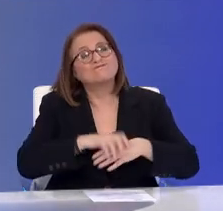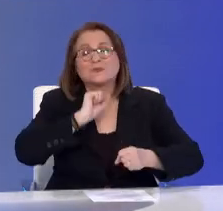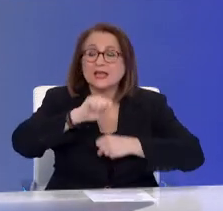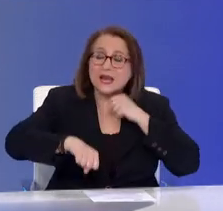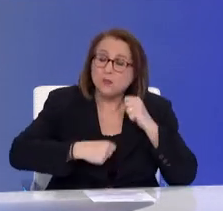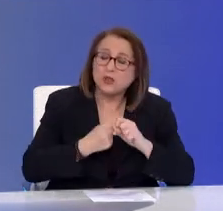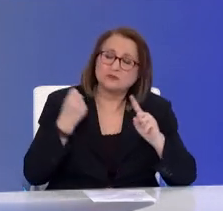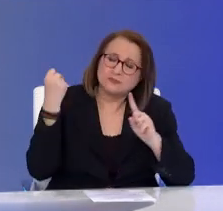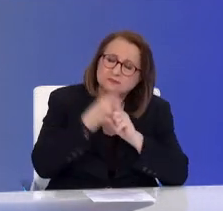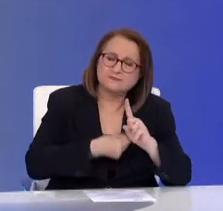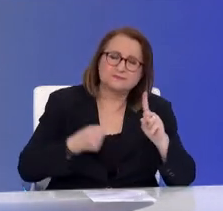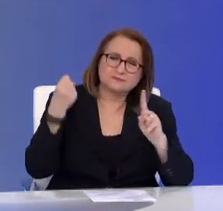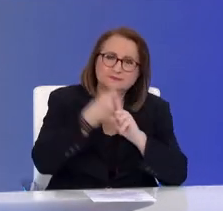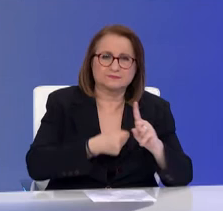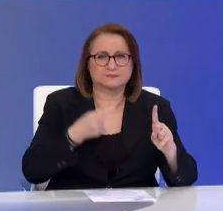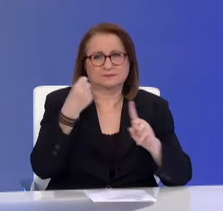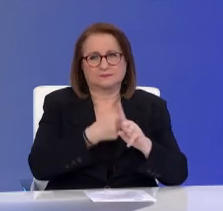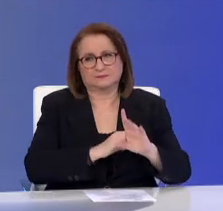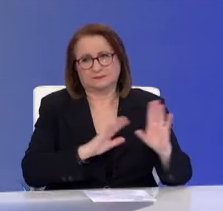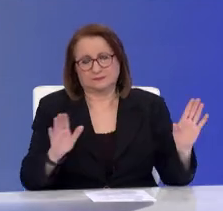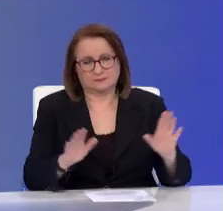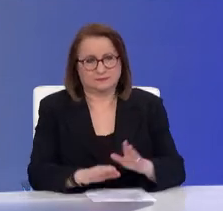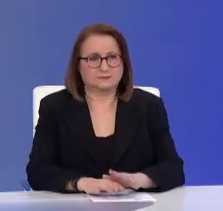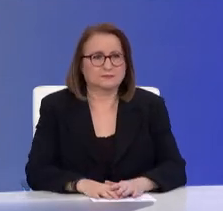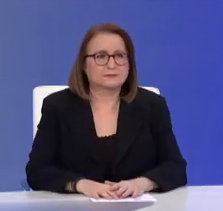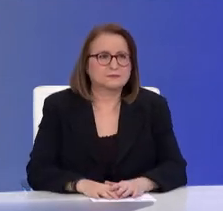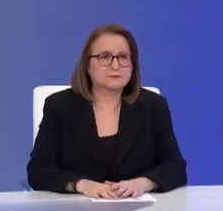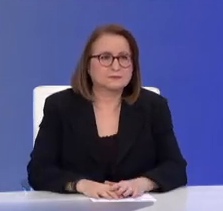ένας, ο κύριος Μητσοτάκης είναι ένας από αυτούς.